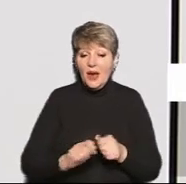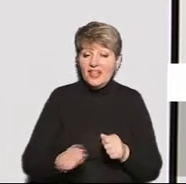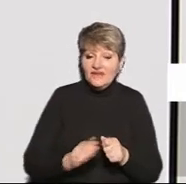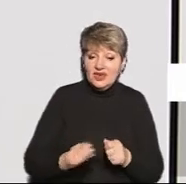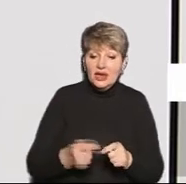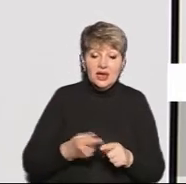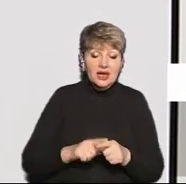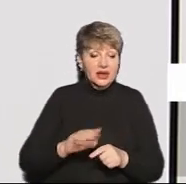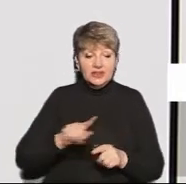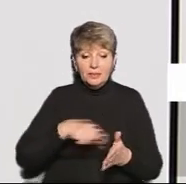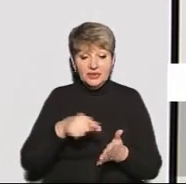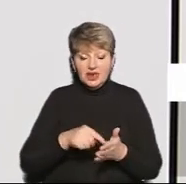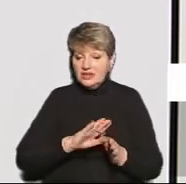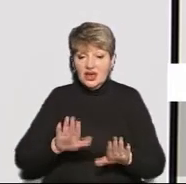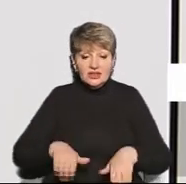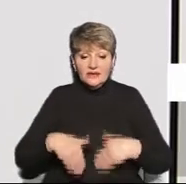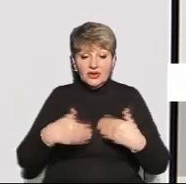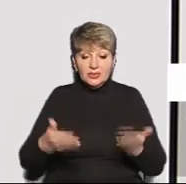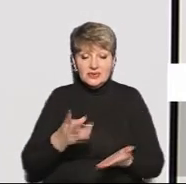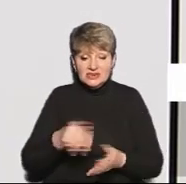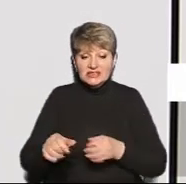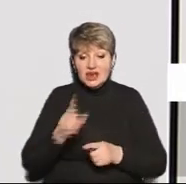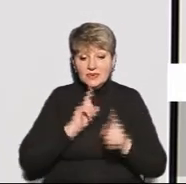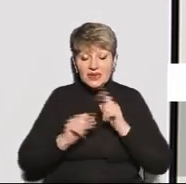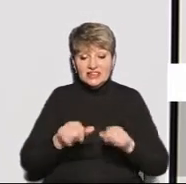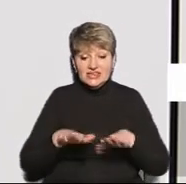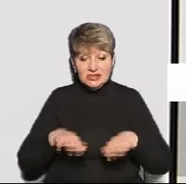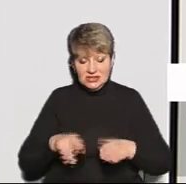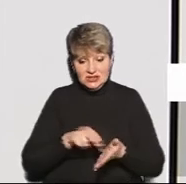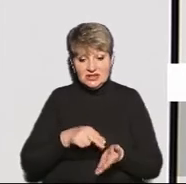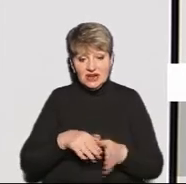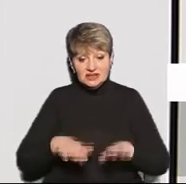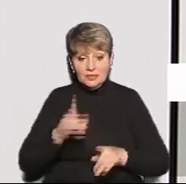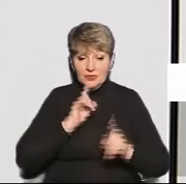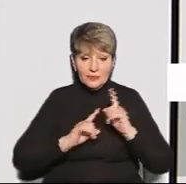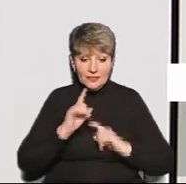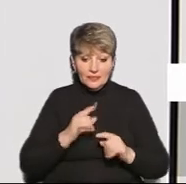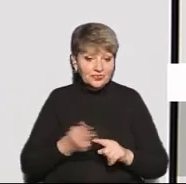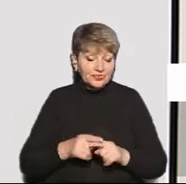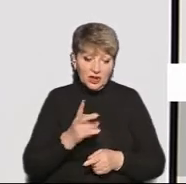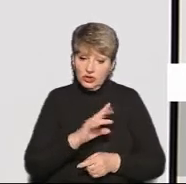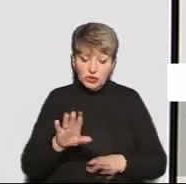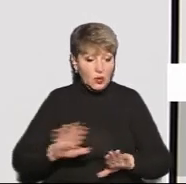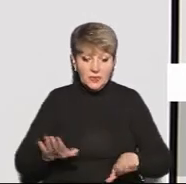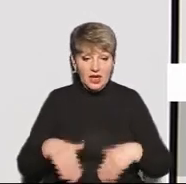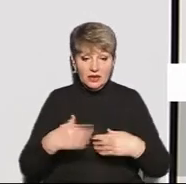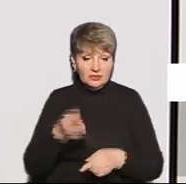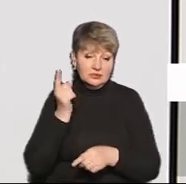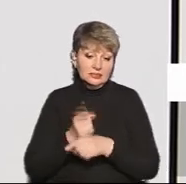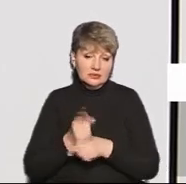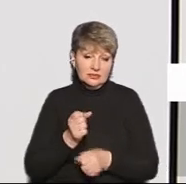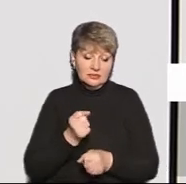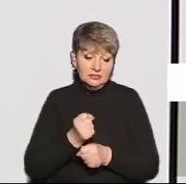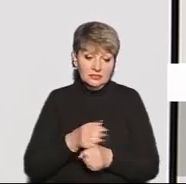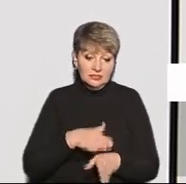сесію Черкаської міської ради. Більше того, ну, це ніхто не дасть зробити. Це здоровий